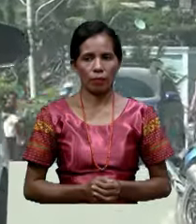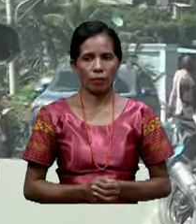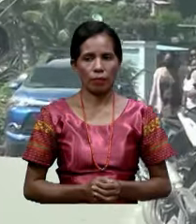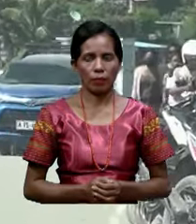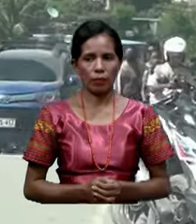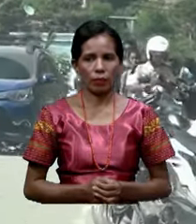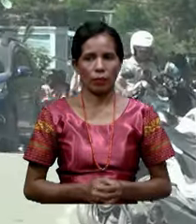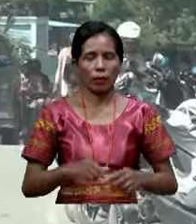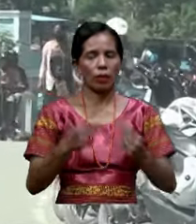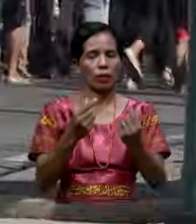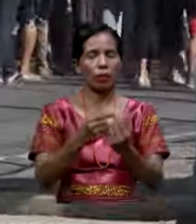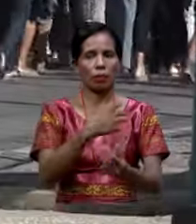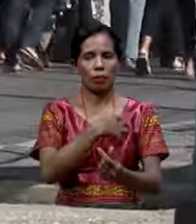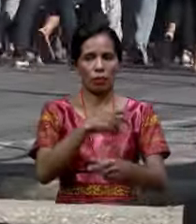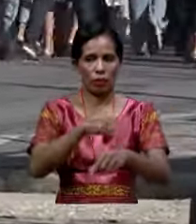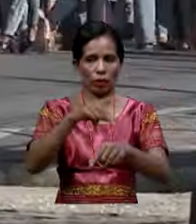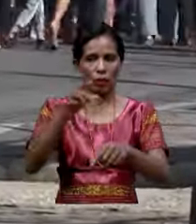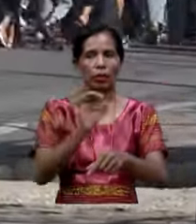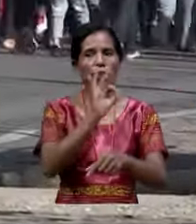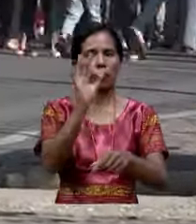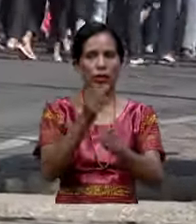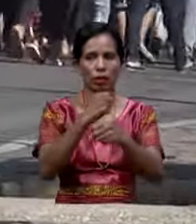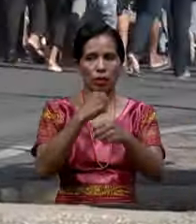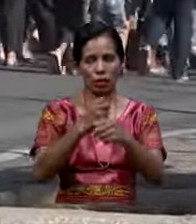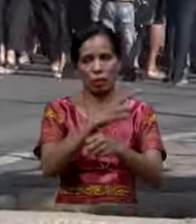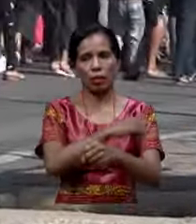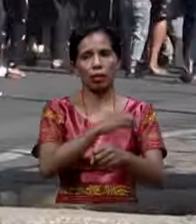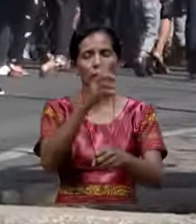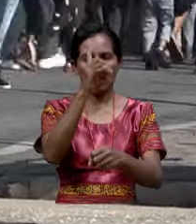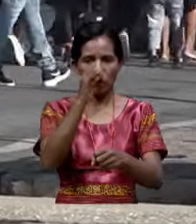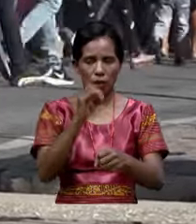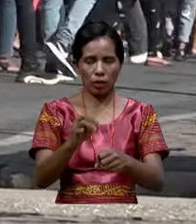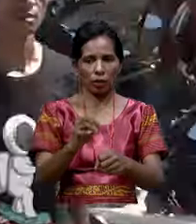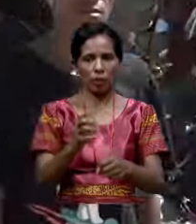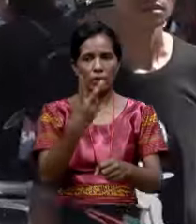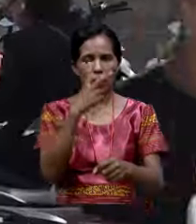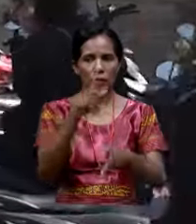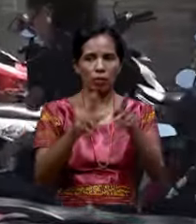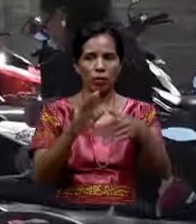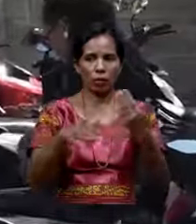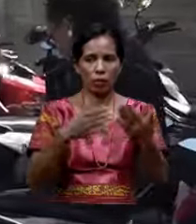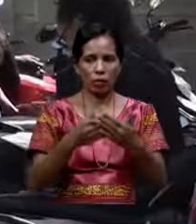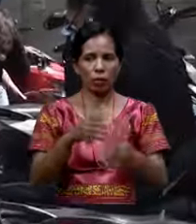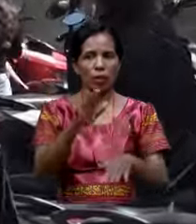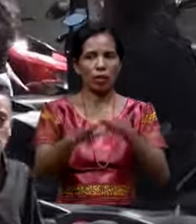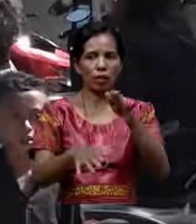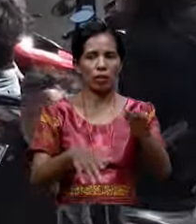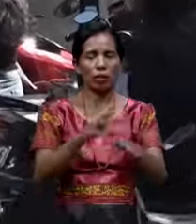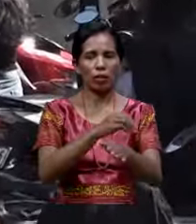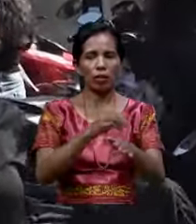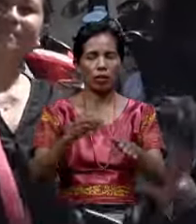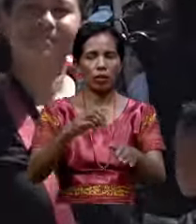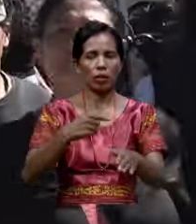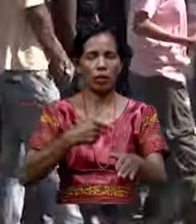Equipa conjunta Polisi Nasional Timor Leste sestane hala operasaun iha capital dili hodi asegura sarani sira nebetu ir via sacra iha area